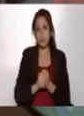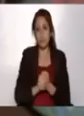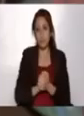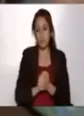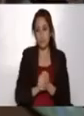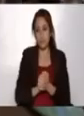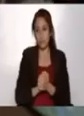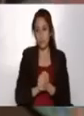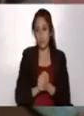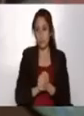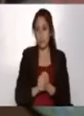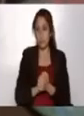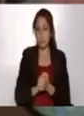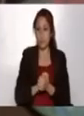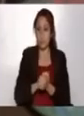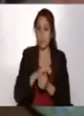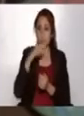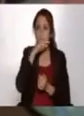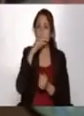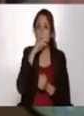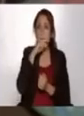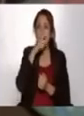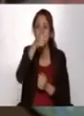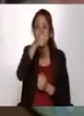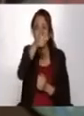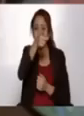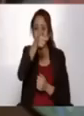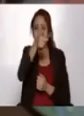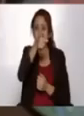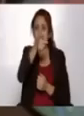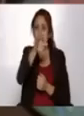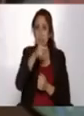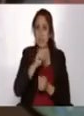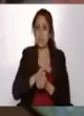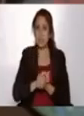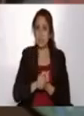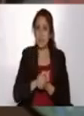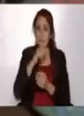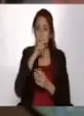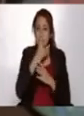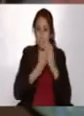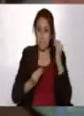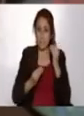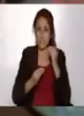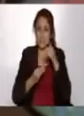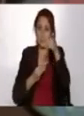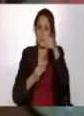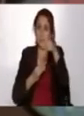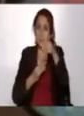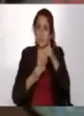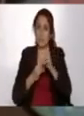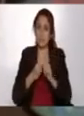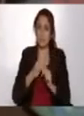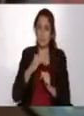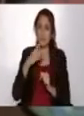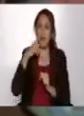ربنا قال لي بنتك اللي جنبك ده جابها هنا في القفص. تو بنت تاني بنصور لبعض، تو بنت تاني الله اه، تو ربنا اكبر